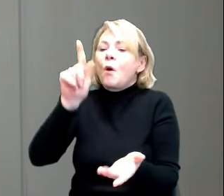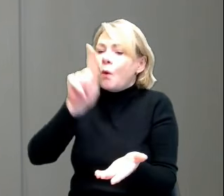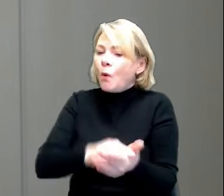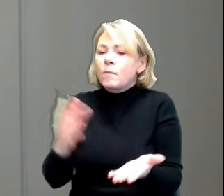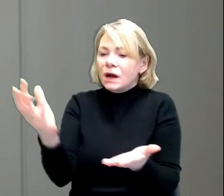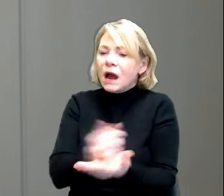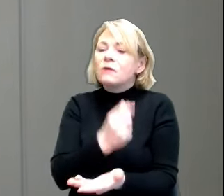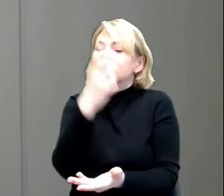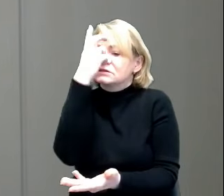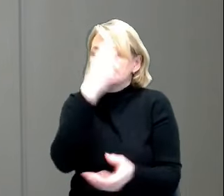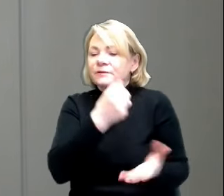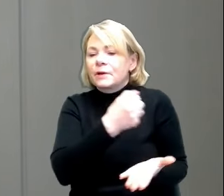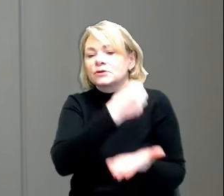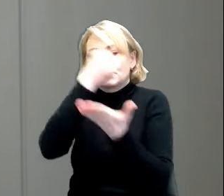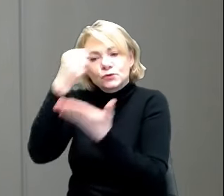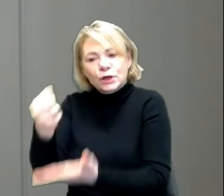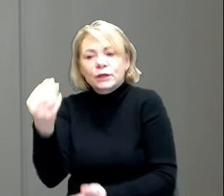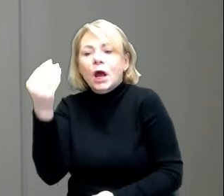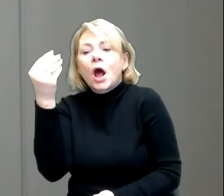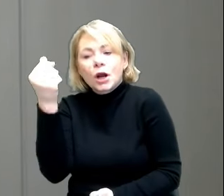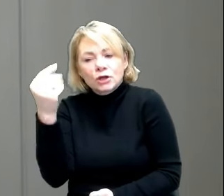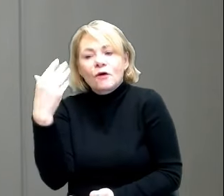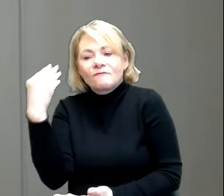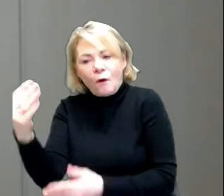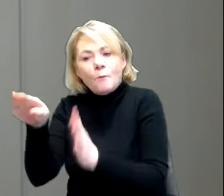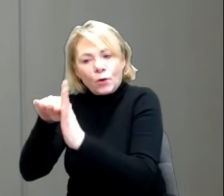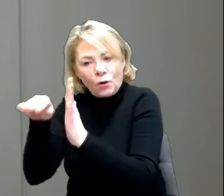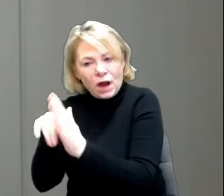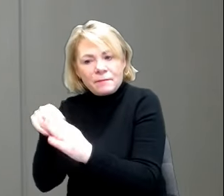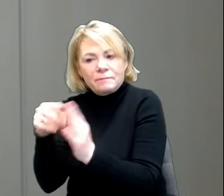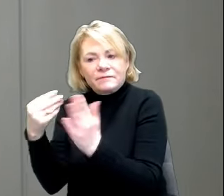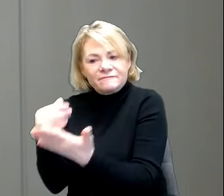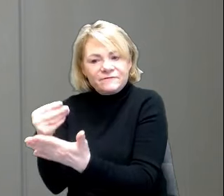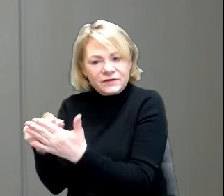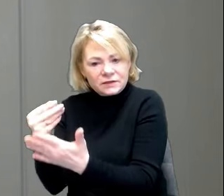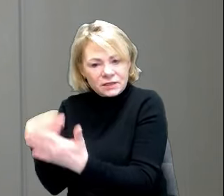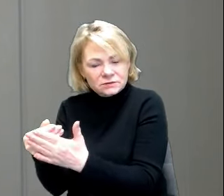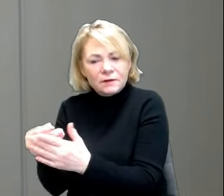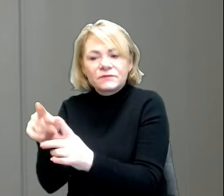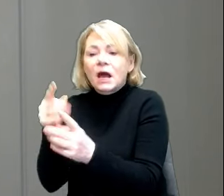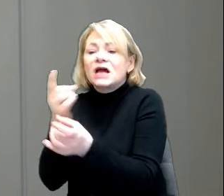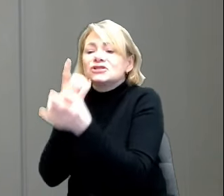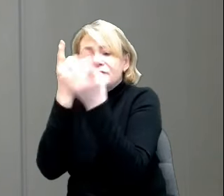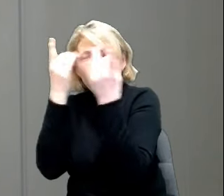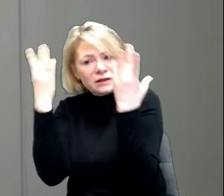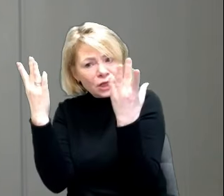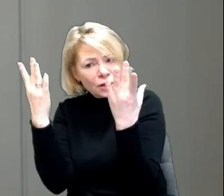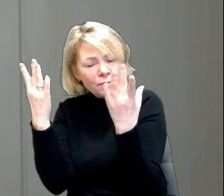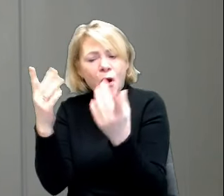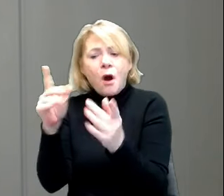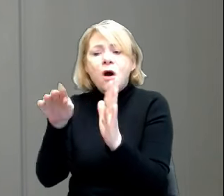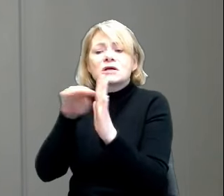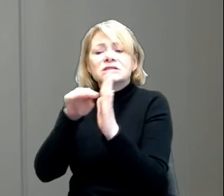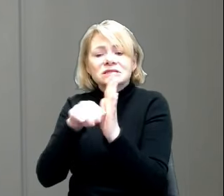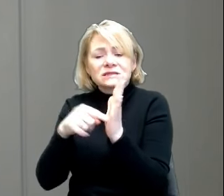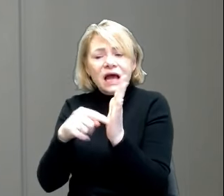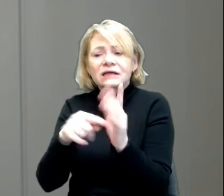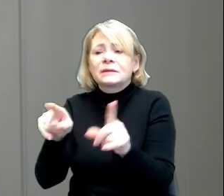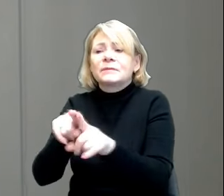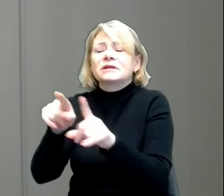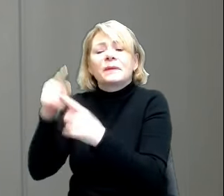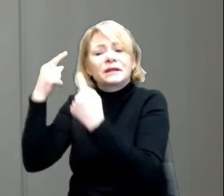biudžeto lėšų šioms programoms finansuoti nes nei švietimo įstatyme nei įgyvendinančios teisės aktuose